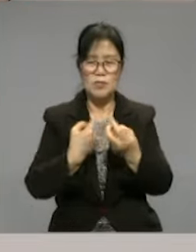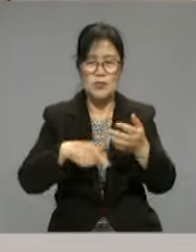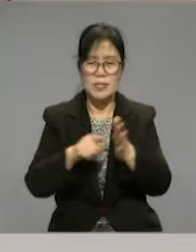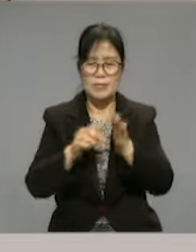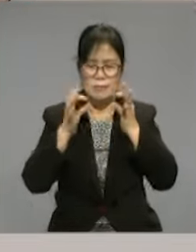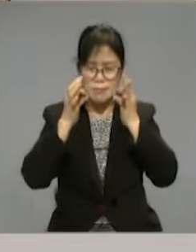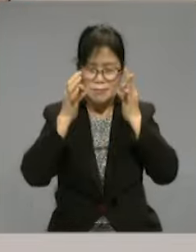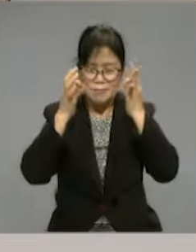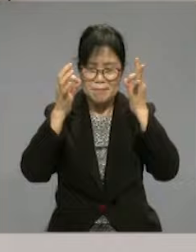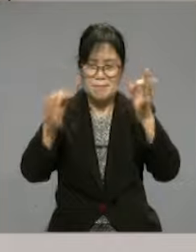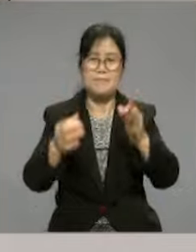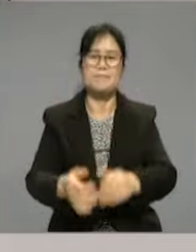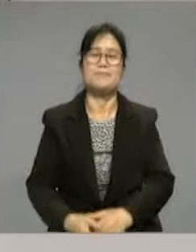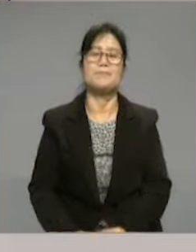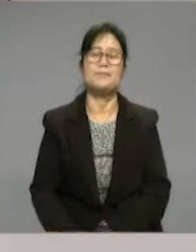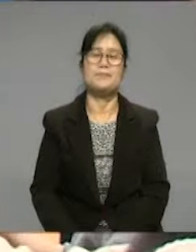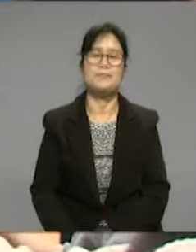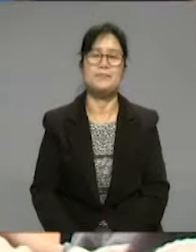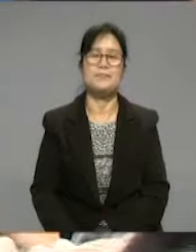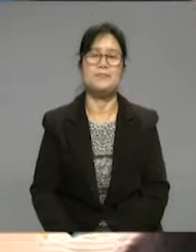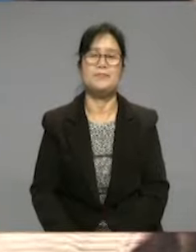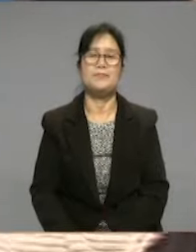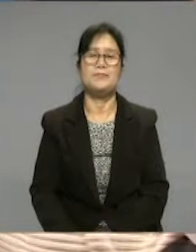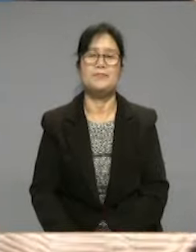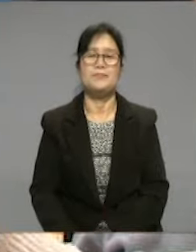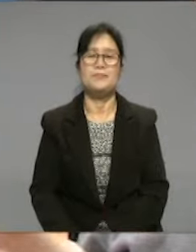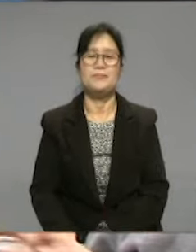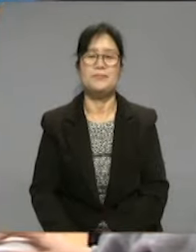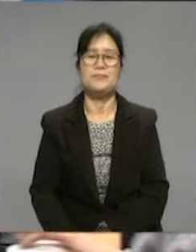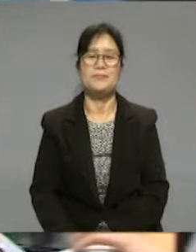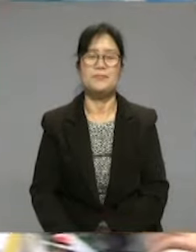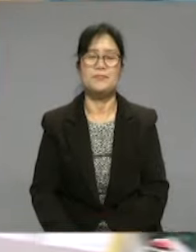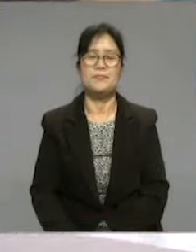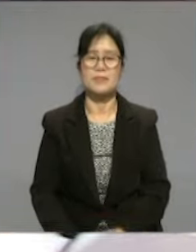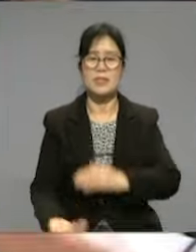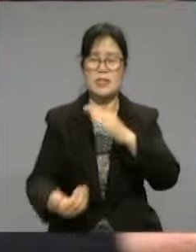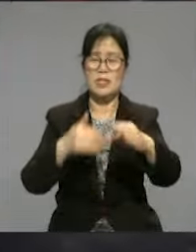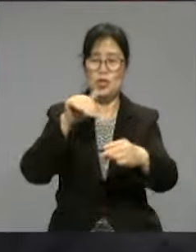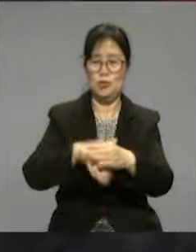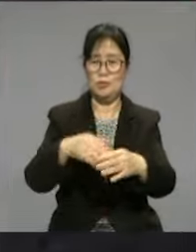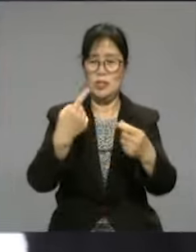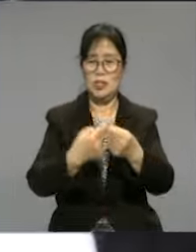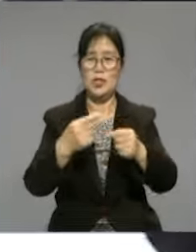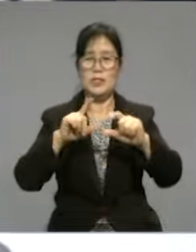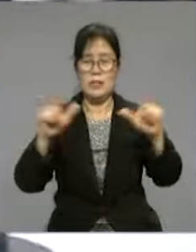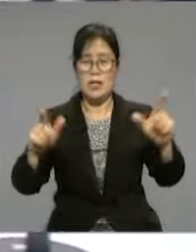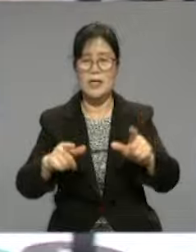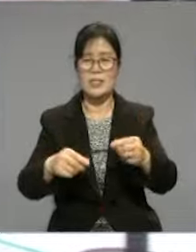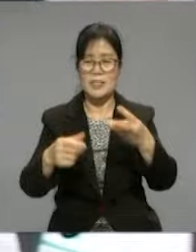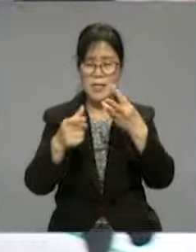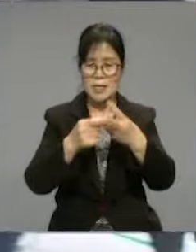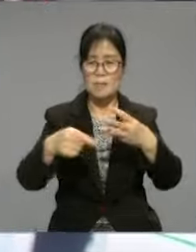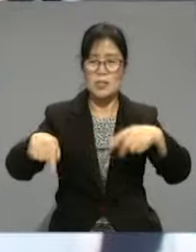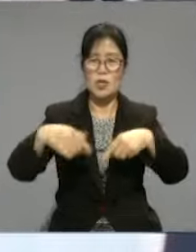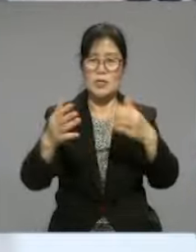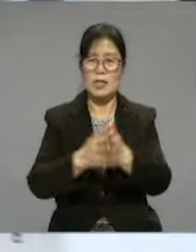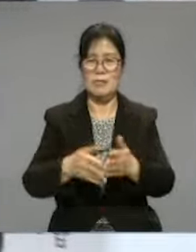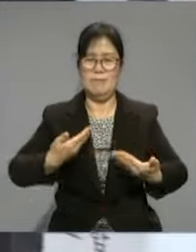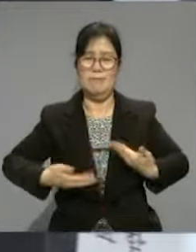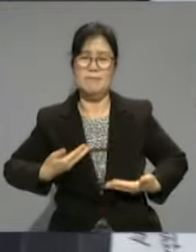들렸습니다 황다 기자입니다 사전 투표 첫날인 오늘 제 3 정당들은